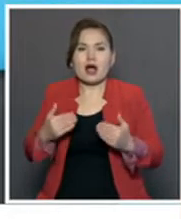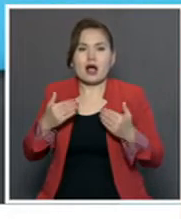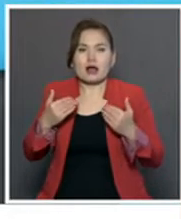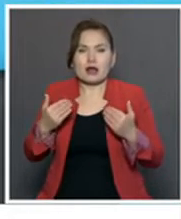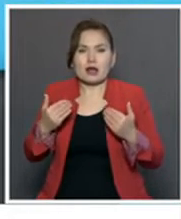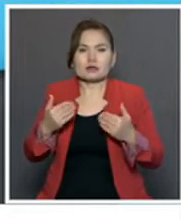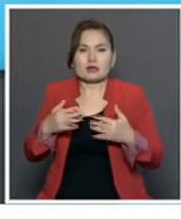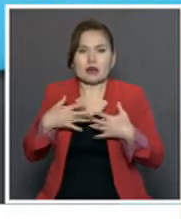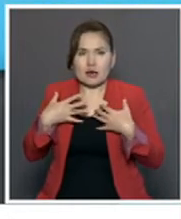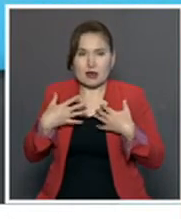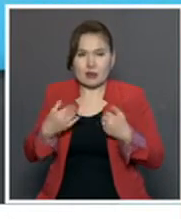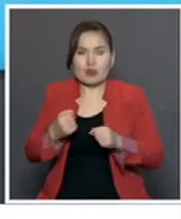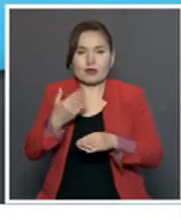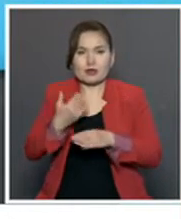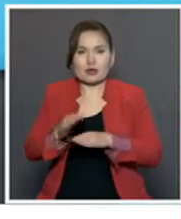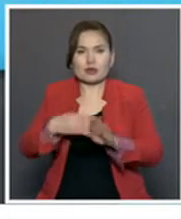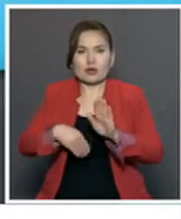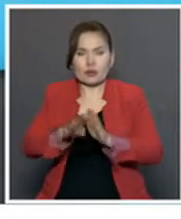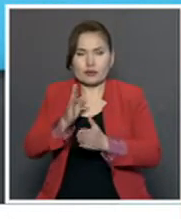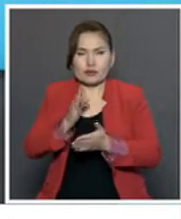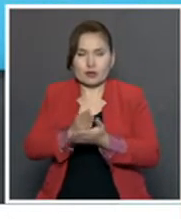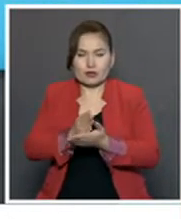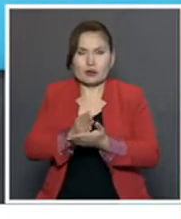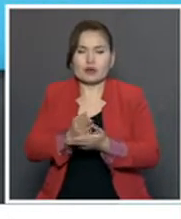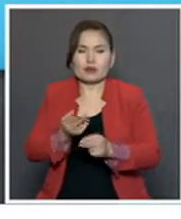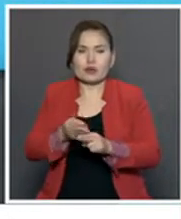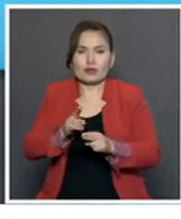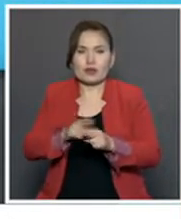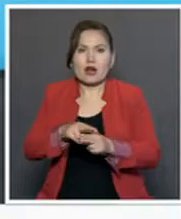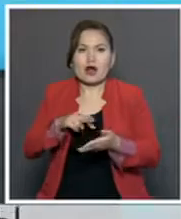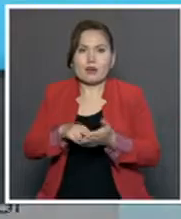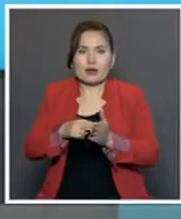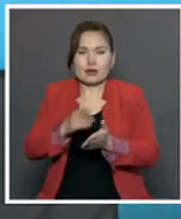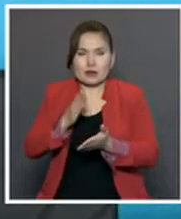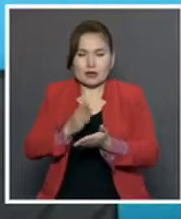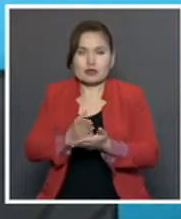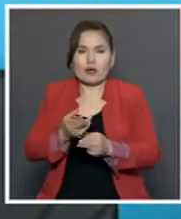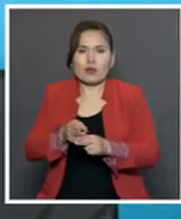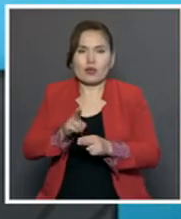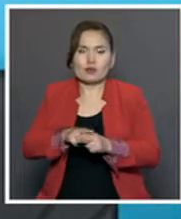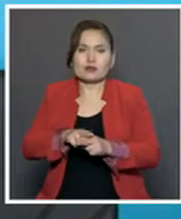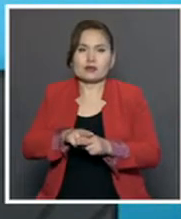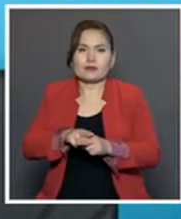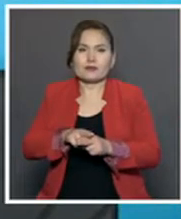бөлімінде ем алып отыр. Планда осы стабилизация болғаннан кейін